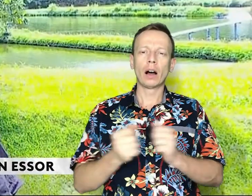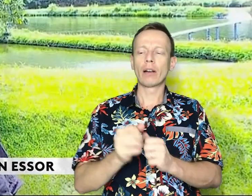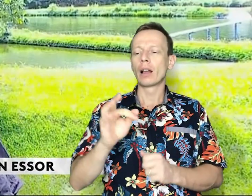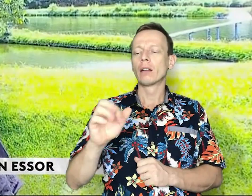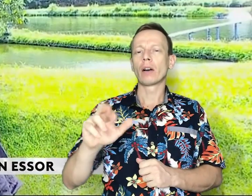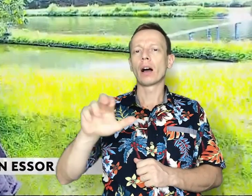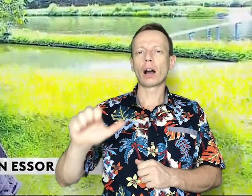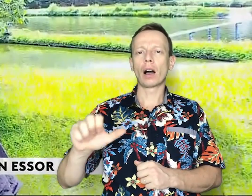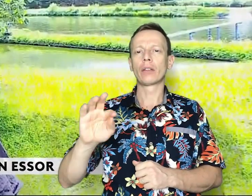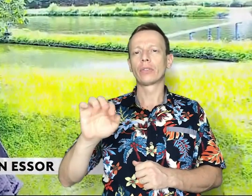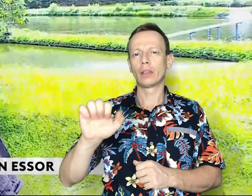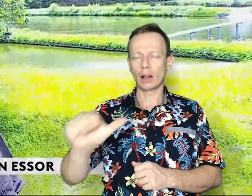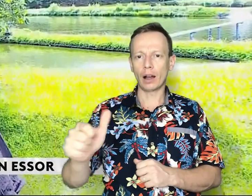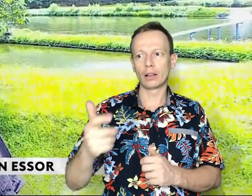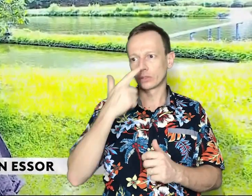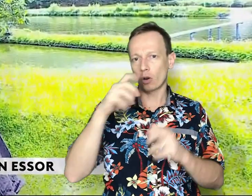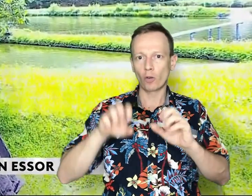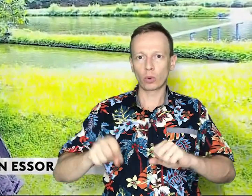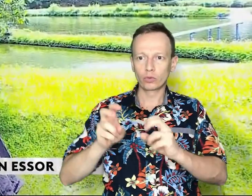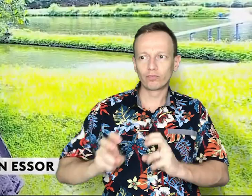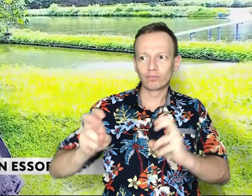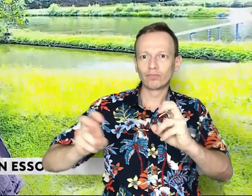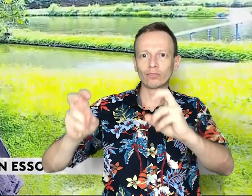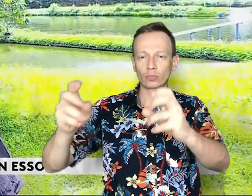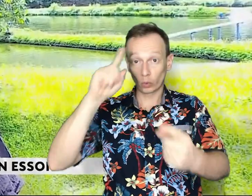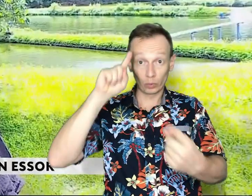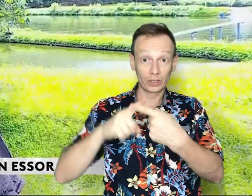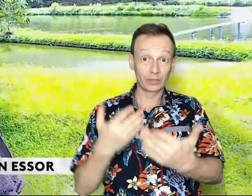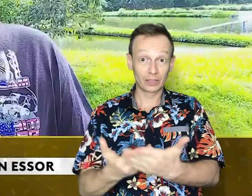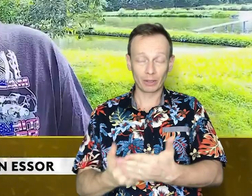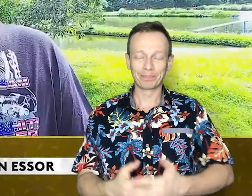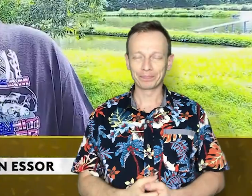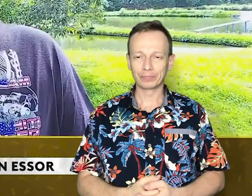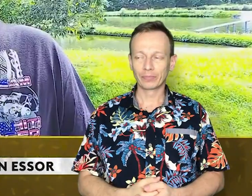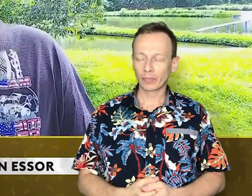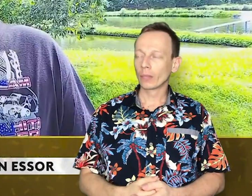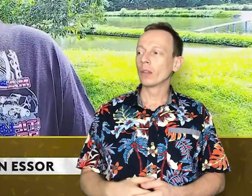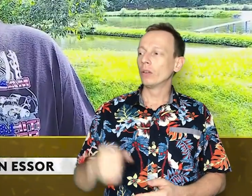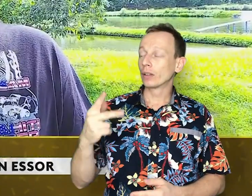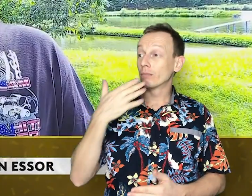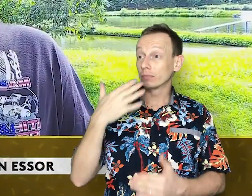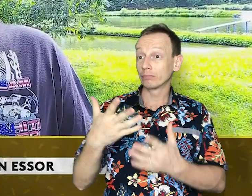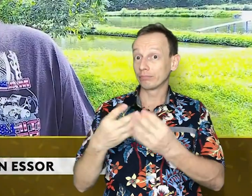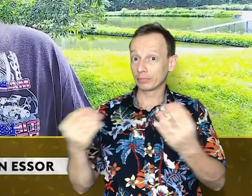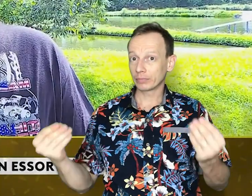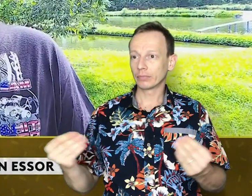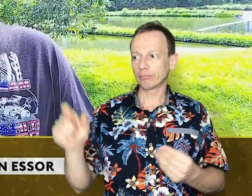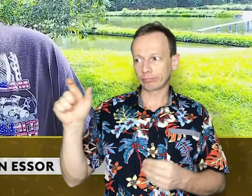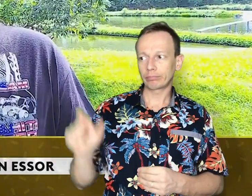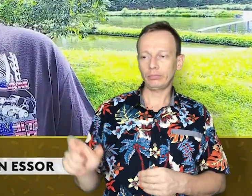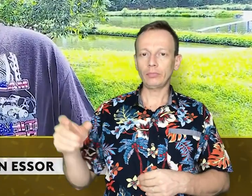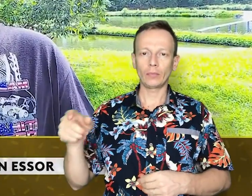la production, quoi. C'est prévu. Hein. C'est prévu. Maruru Maitai, Patrick NGPAO, je rappelle que vous êtes le chef